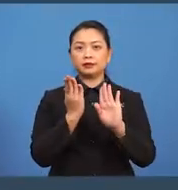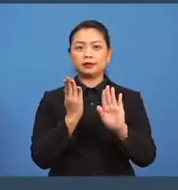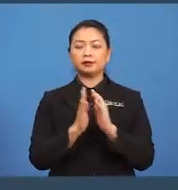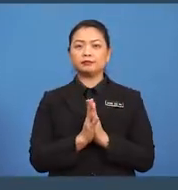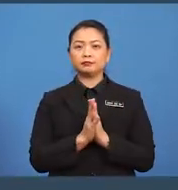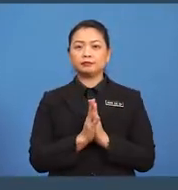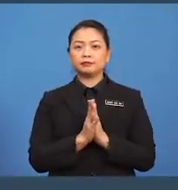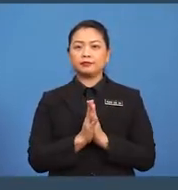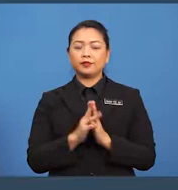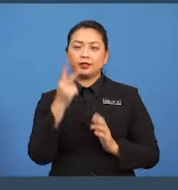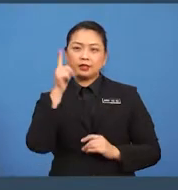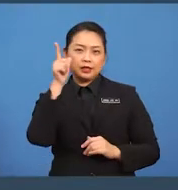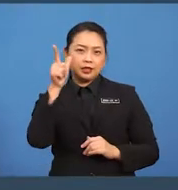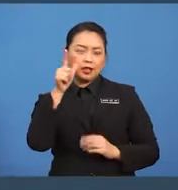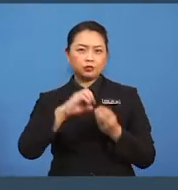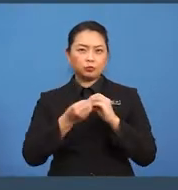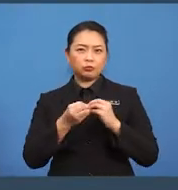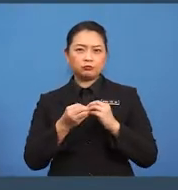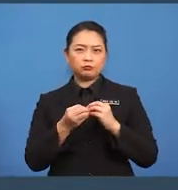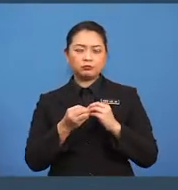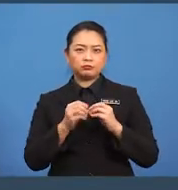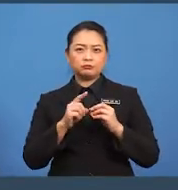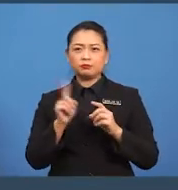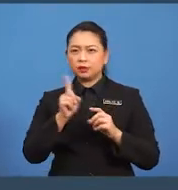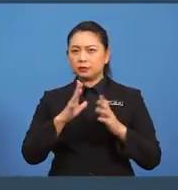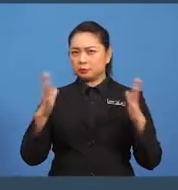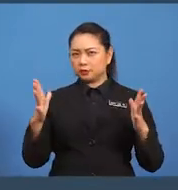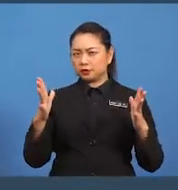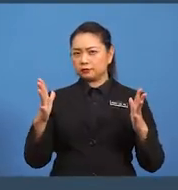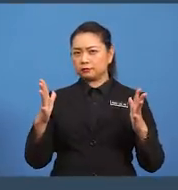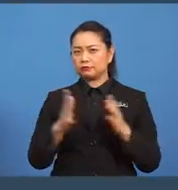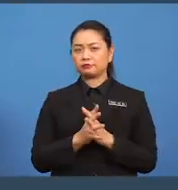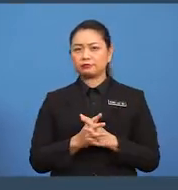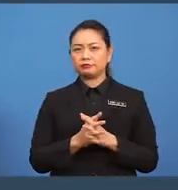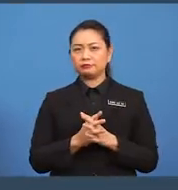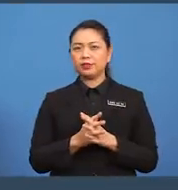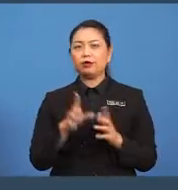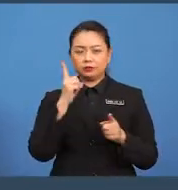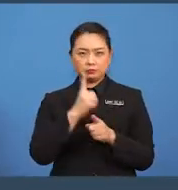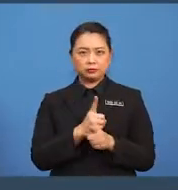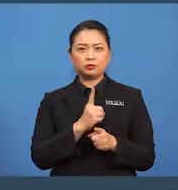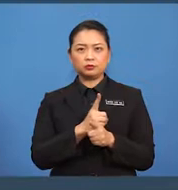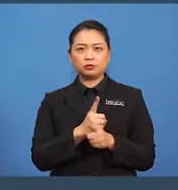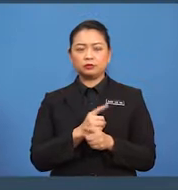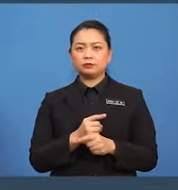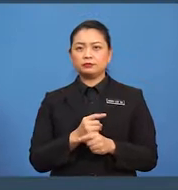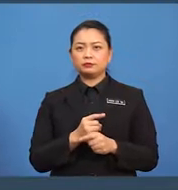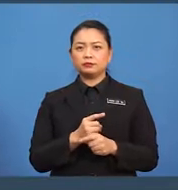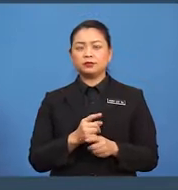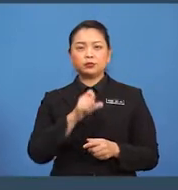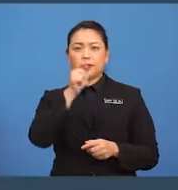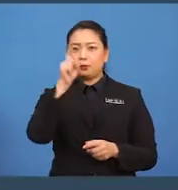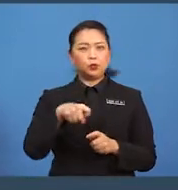3. Kita lihat bahawa kedua-dua item ini berada pada kedudukan yang betul. Jadi, ia akan